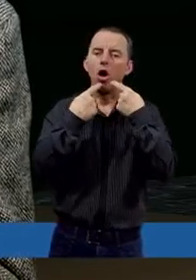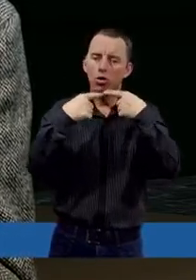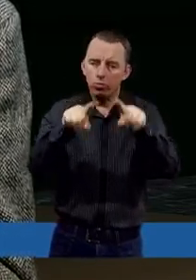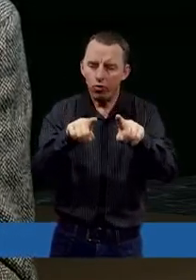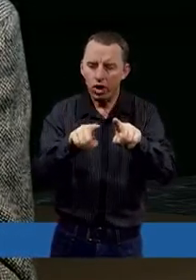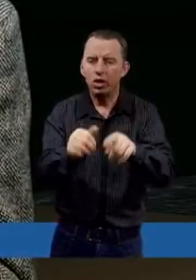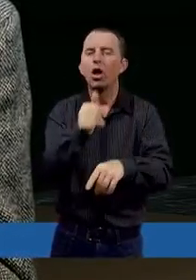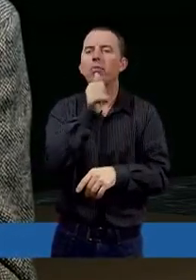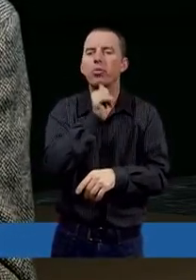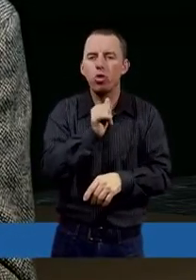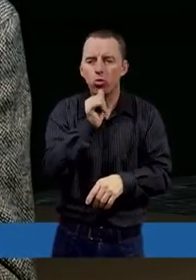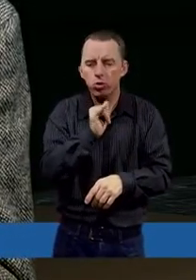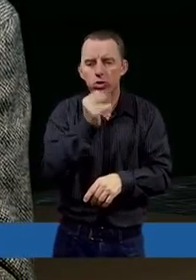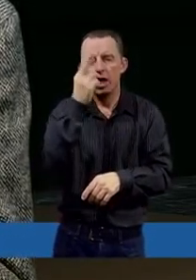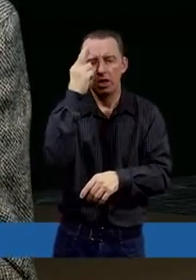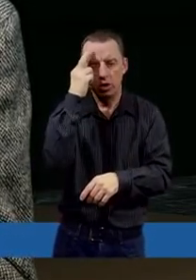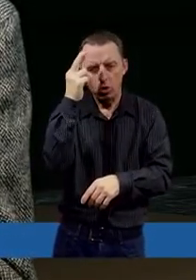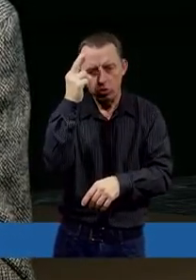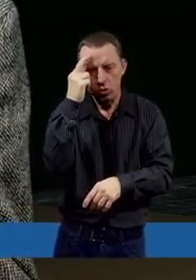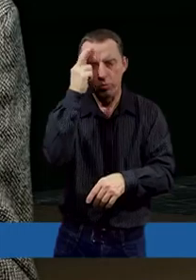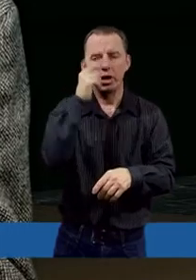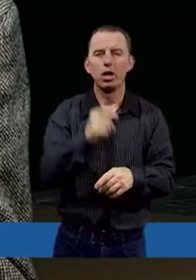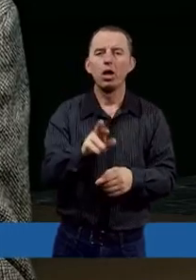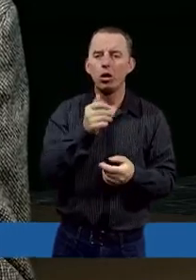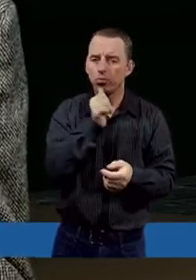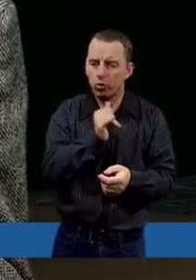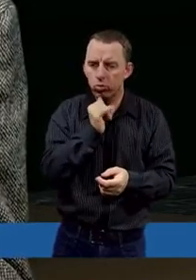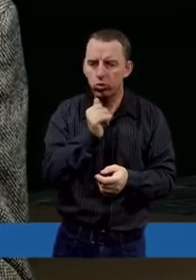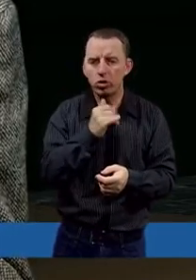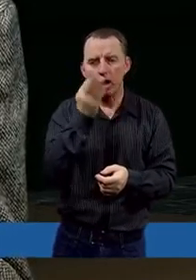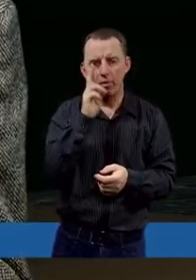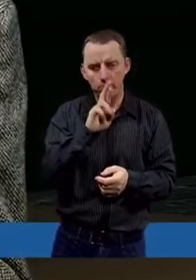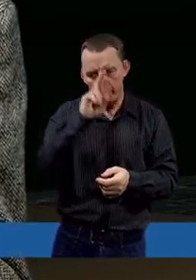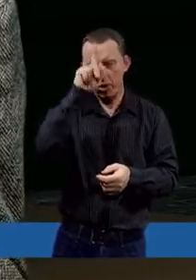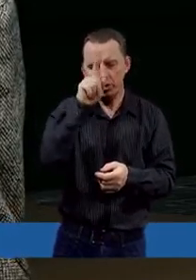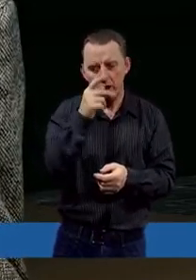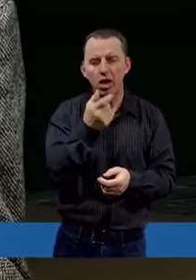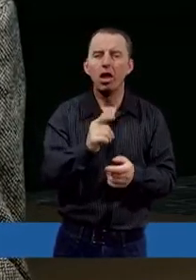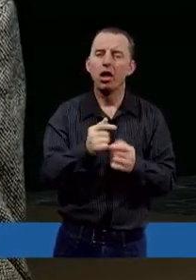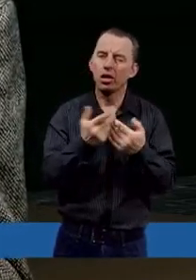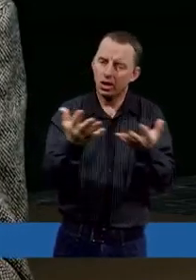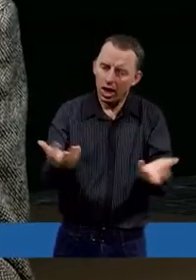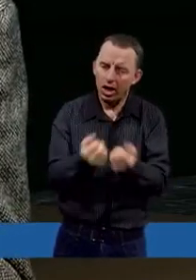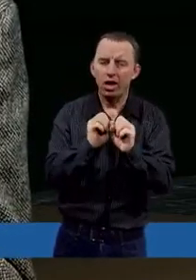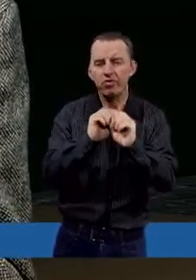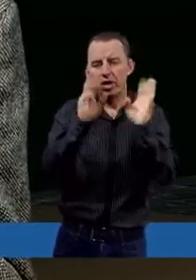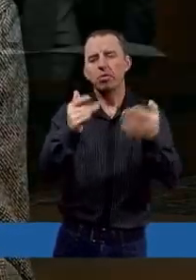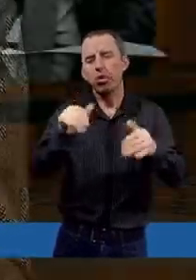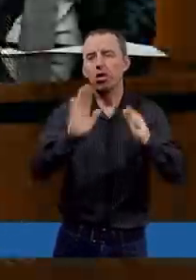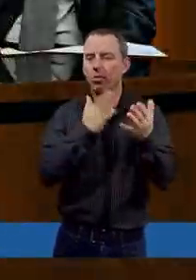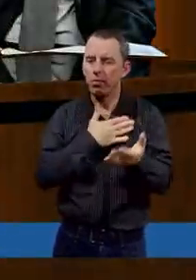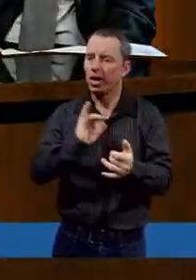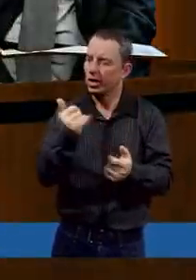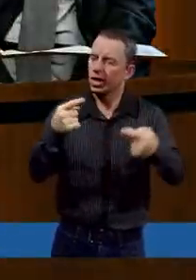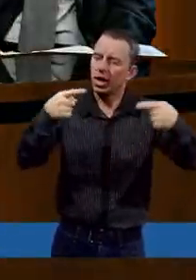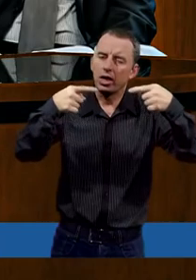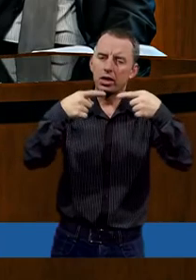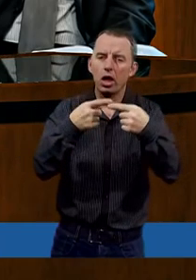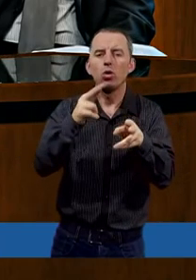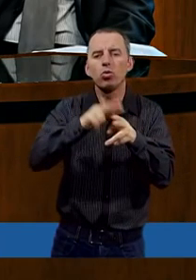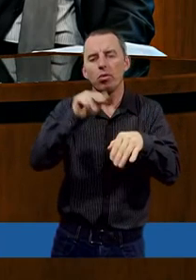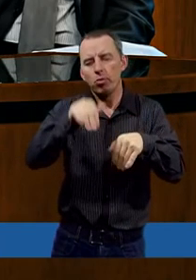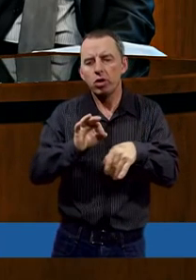próbuje zrozumieć, spróbuje pojąć, czy jak gdyby znaleźć wyjaśnienie. Może to ma jakiś sens. Może to do czegoś